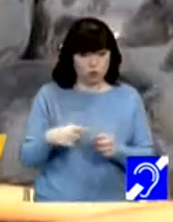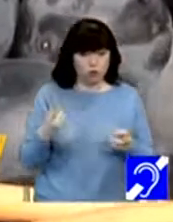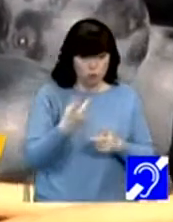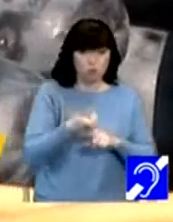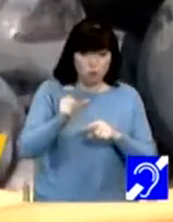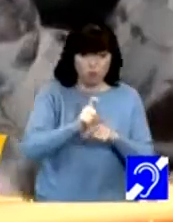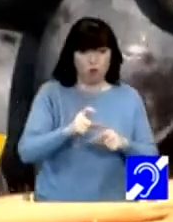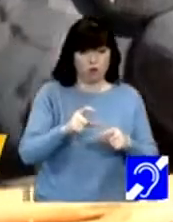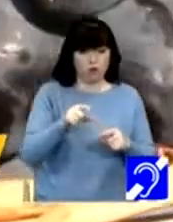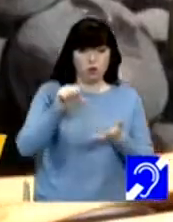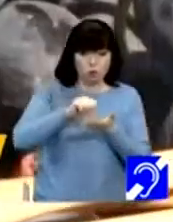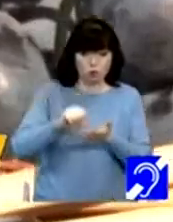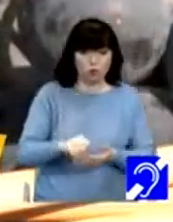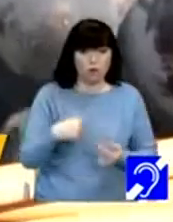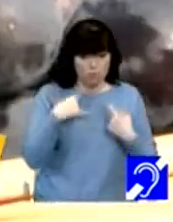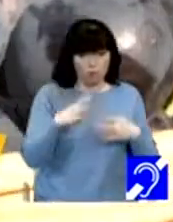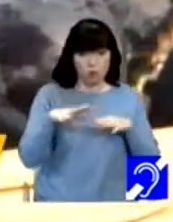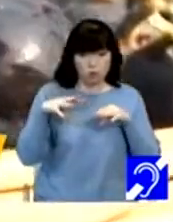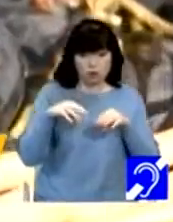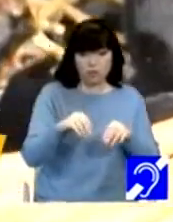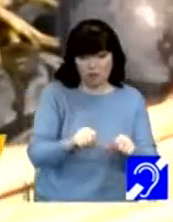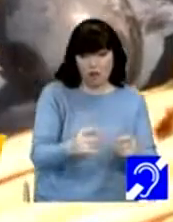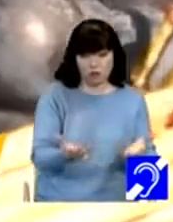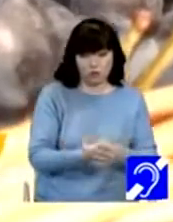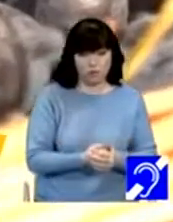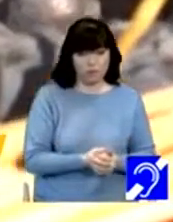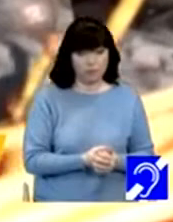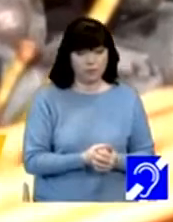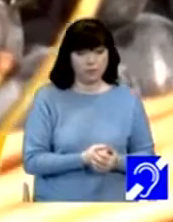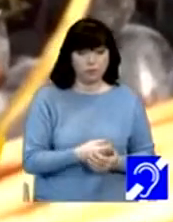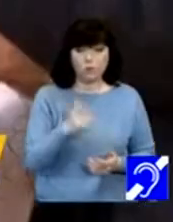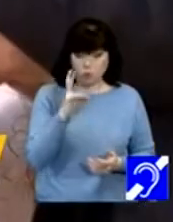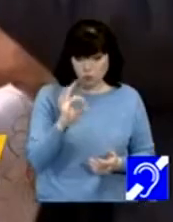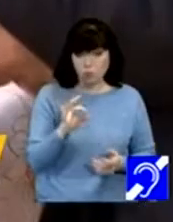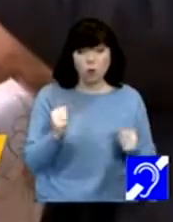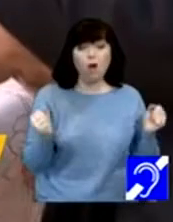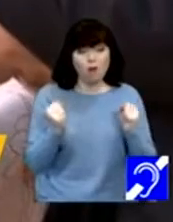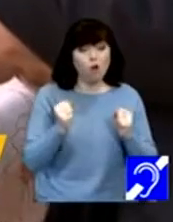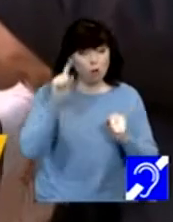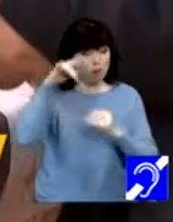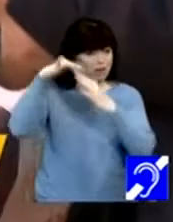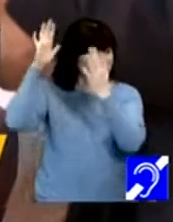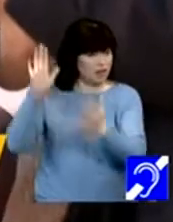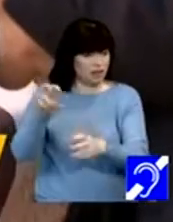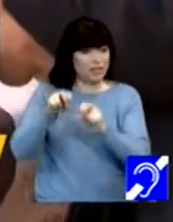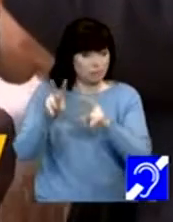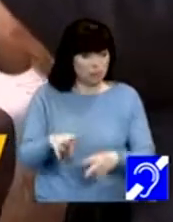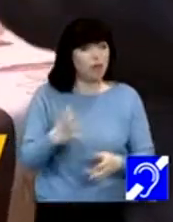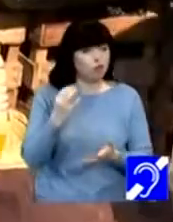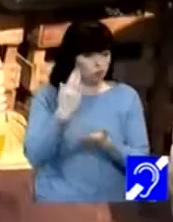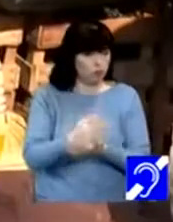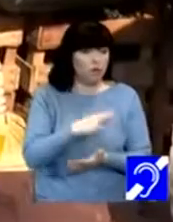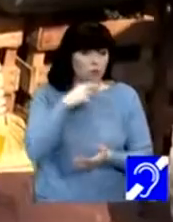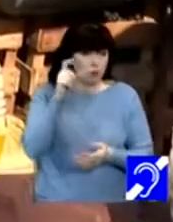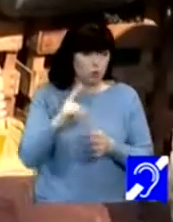multă. Noi personal o terminăm, suntem pe linia de finish. Dar în frigidere mai este, fiindcă ne contactează